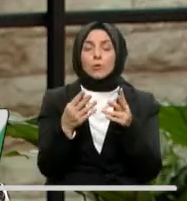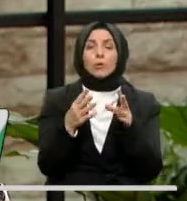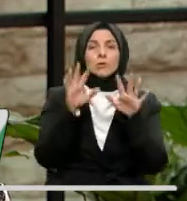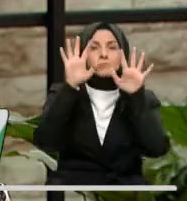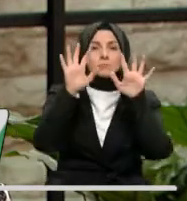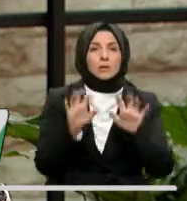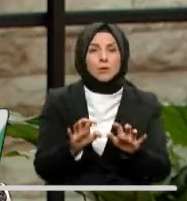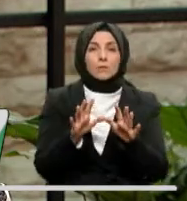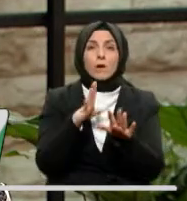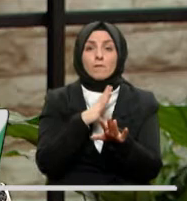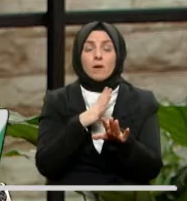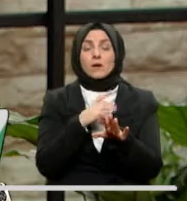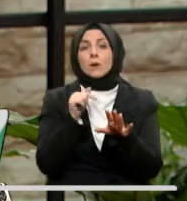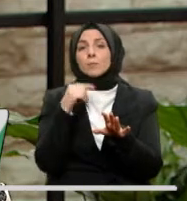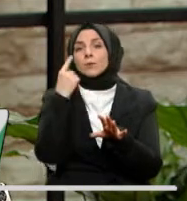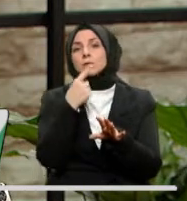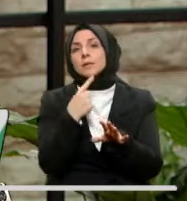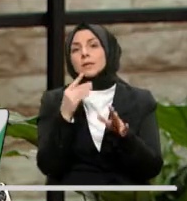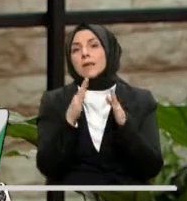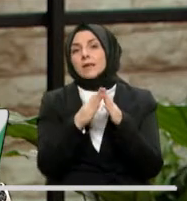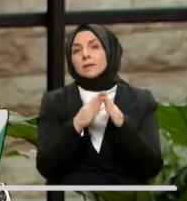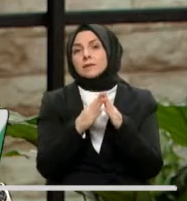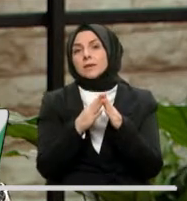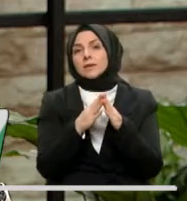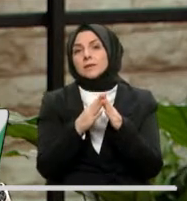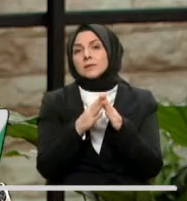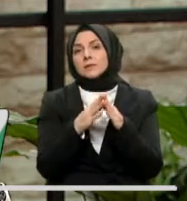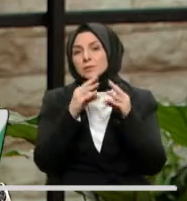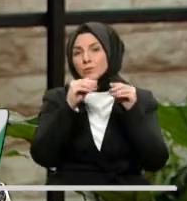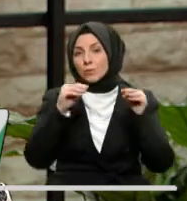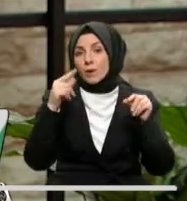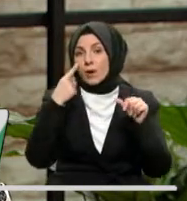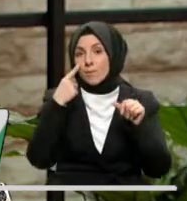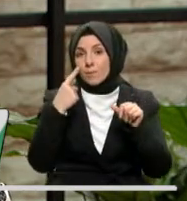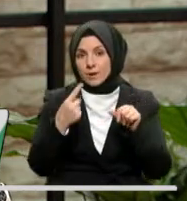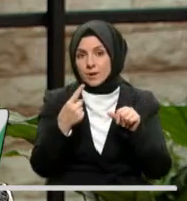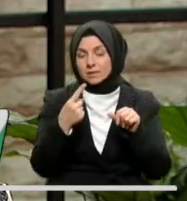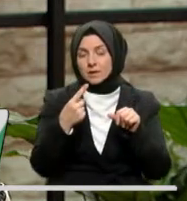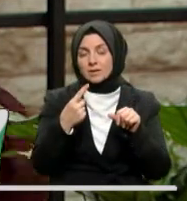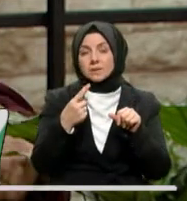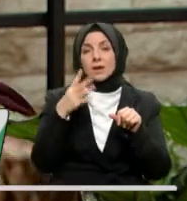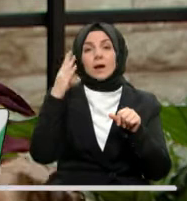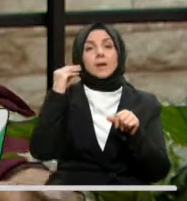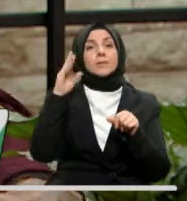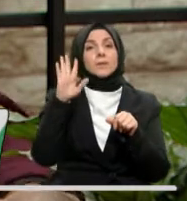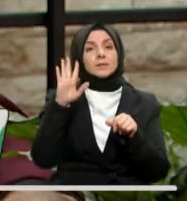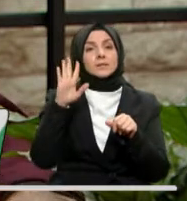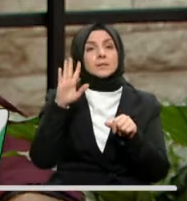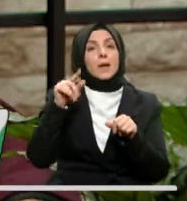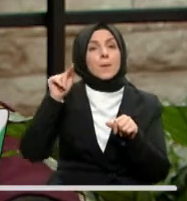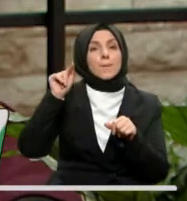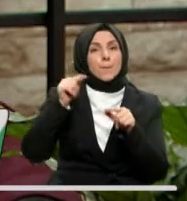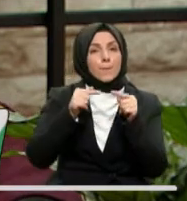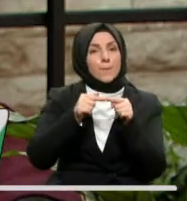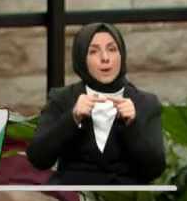sirkülasyon var kurutuyor toprağın 1-2 santimetrelik kısmına bakarsanız üstüne bakarsanız yanılırsınız tabağınızı üç dört